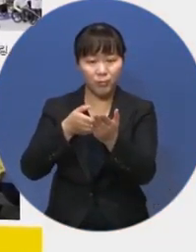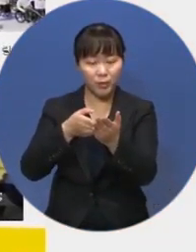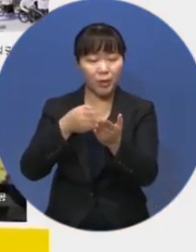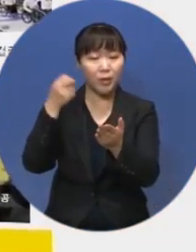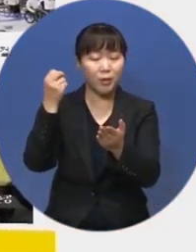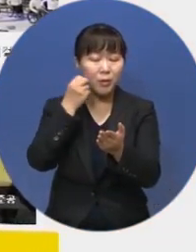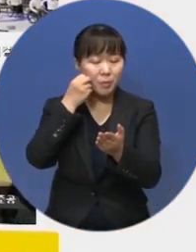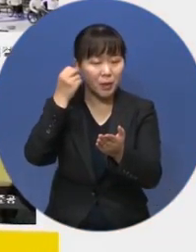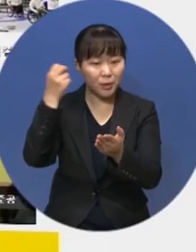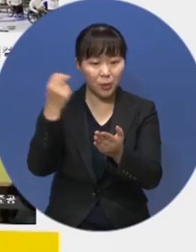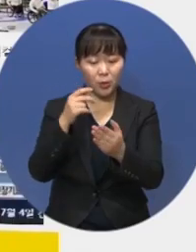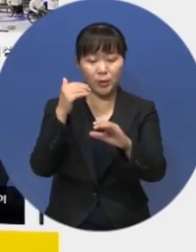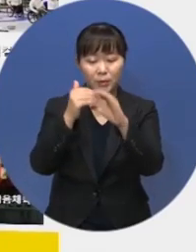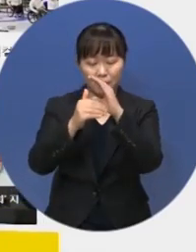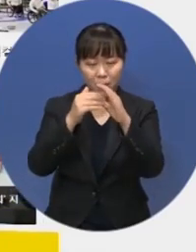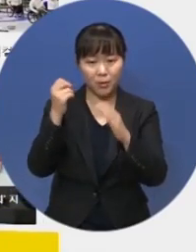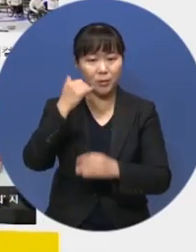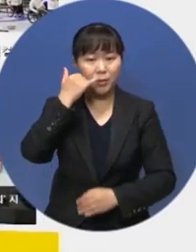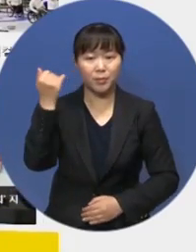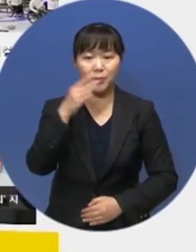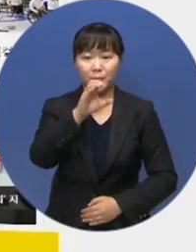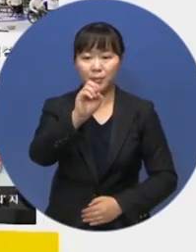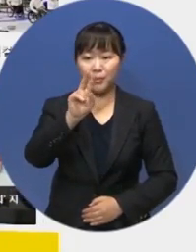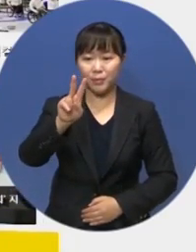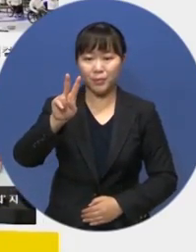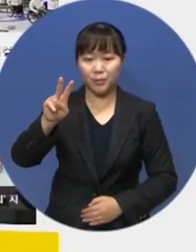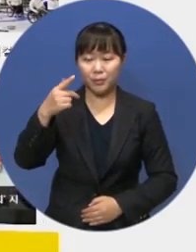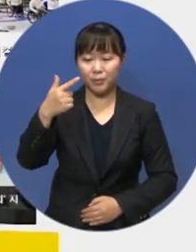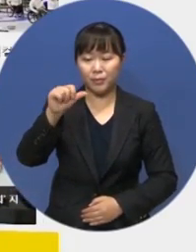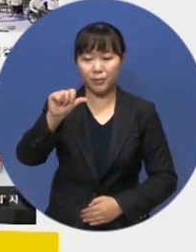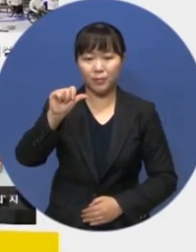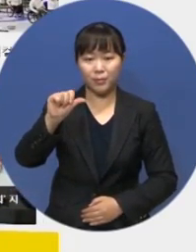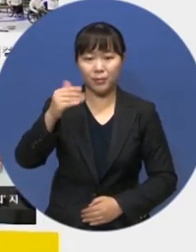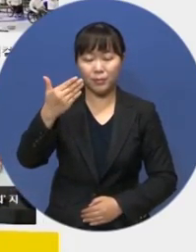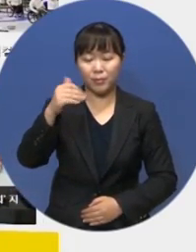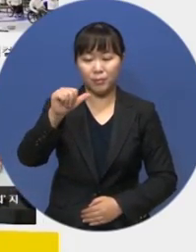뉴스 홈페이지 또는 전자우편, 전화번호